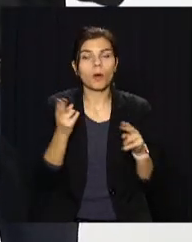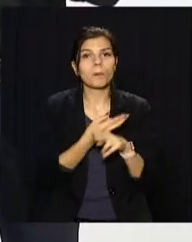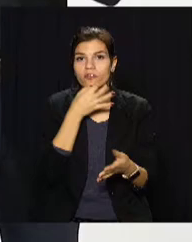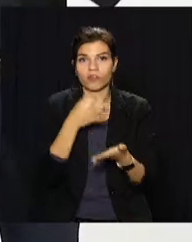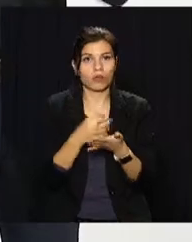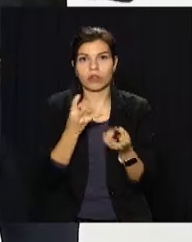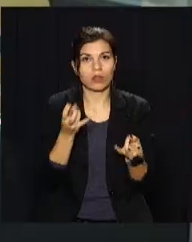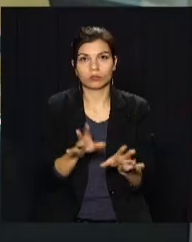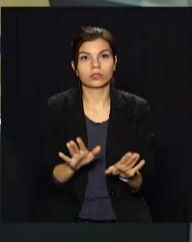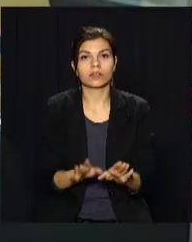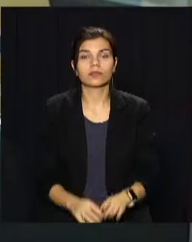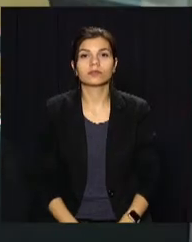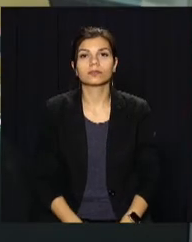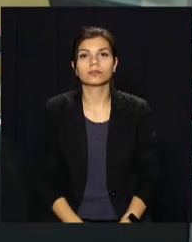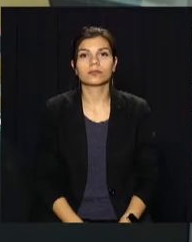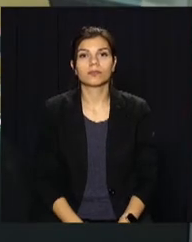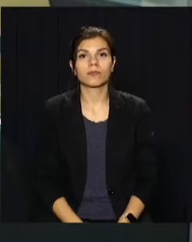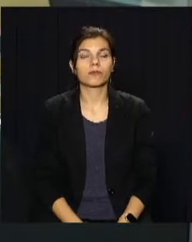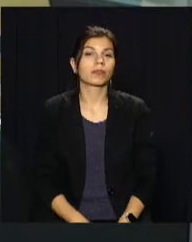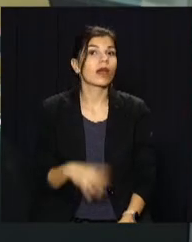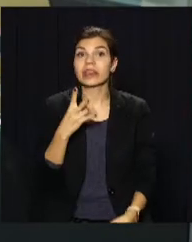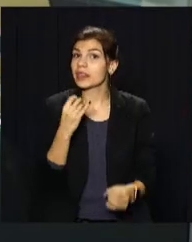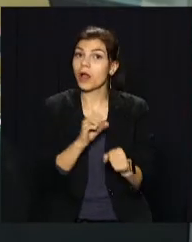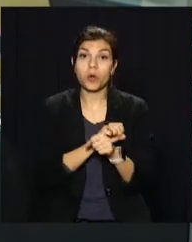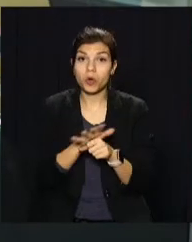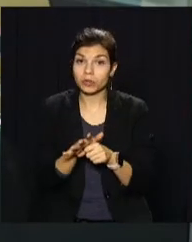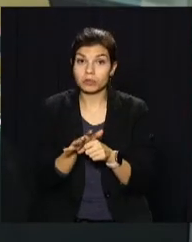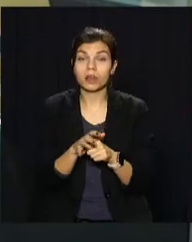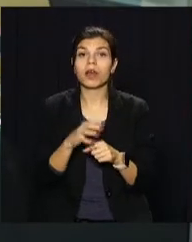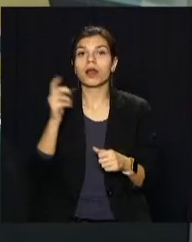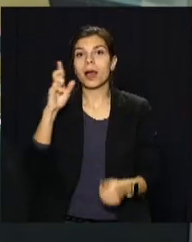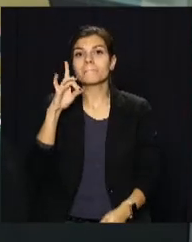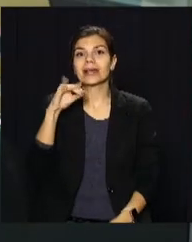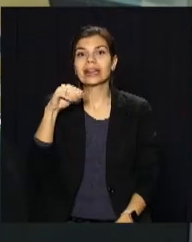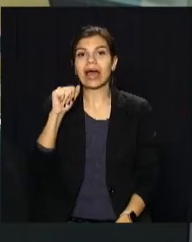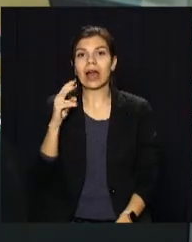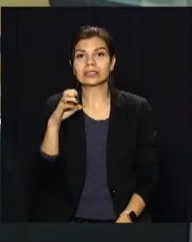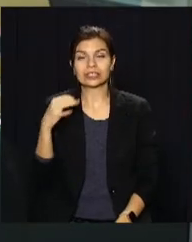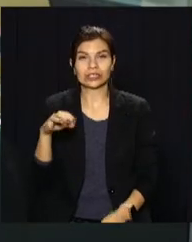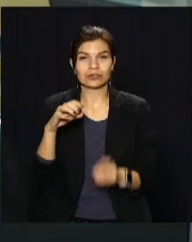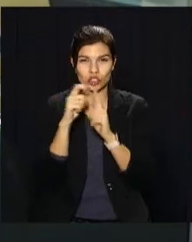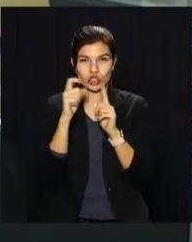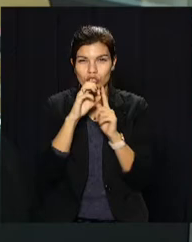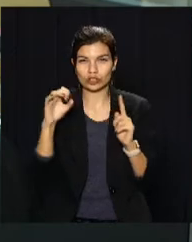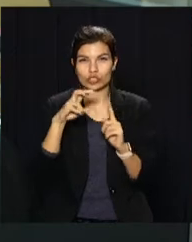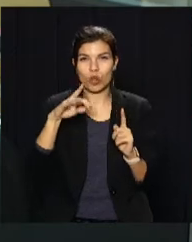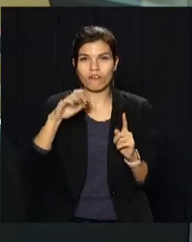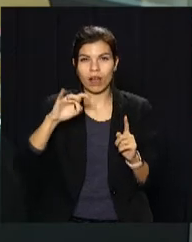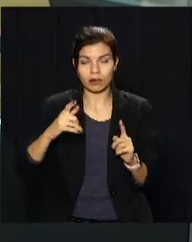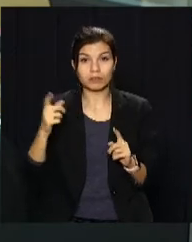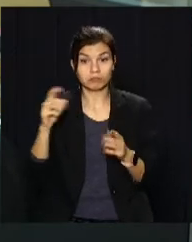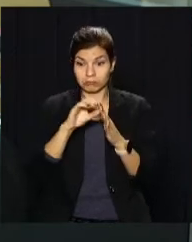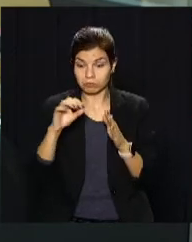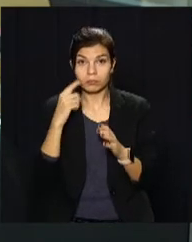не залишимо. Не коронавірус. Авторитетний британський словник убрав слово 2020 року,